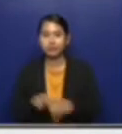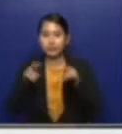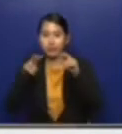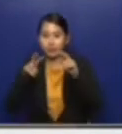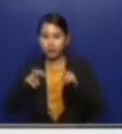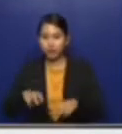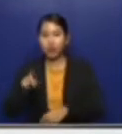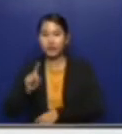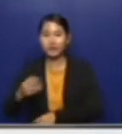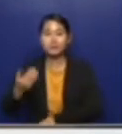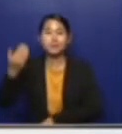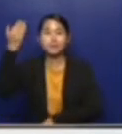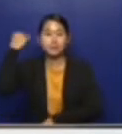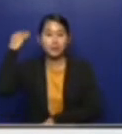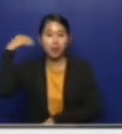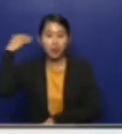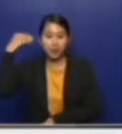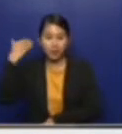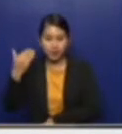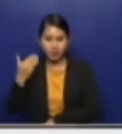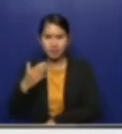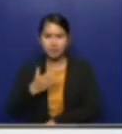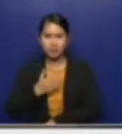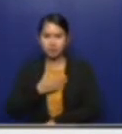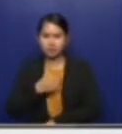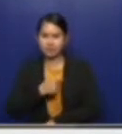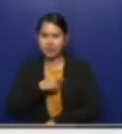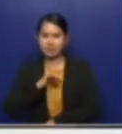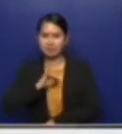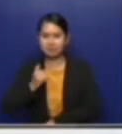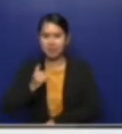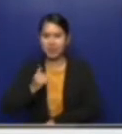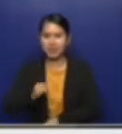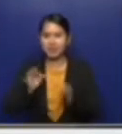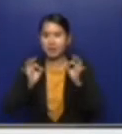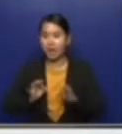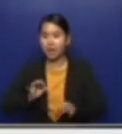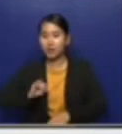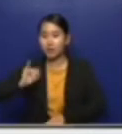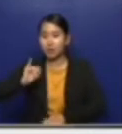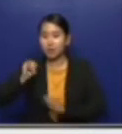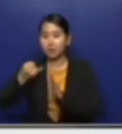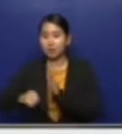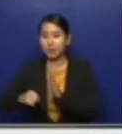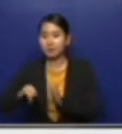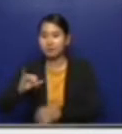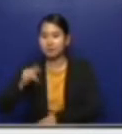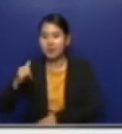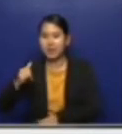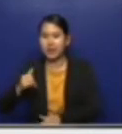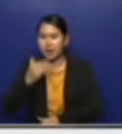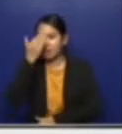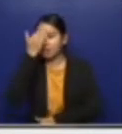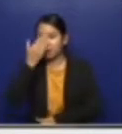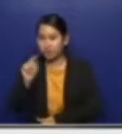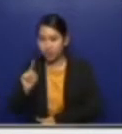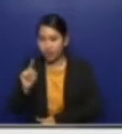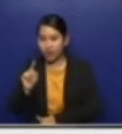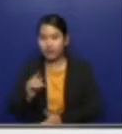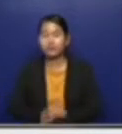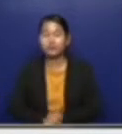านมาเนี่ยผมไม่มั่นใจว่าท่านจะตัดสินใจถูกต้องเพราะว่าประเด็นแต่ละประเด็นเนี่